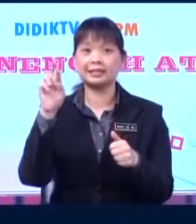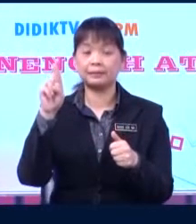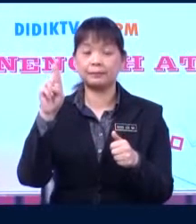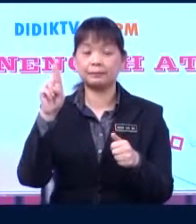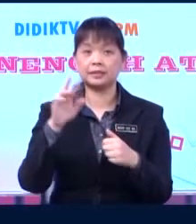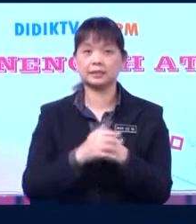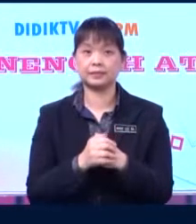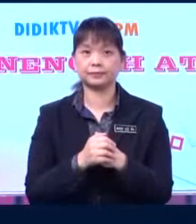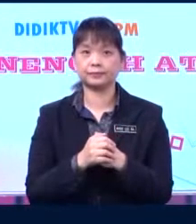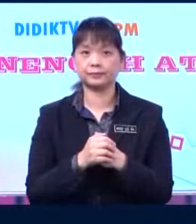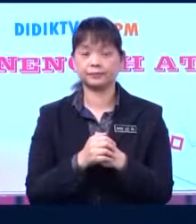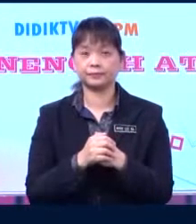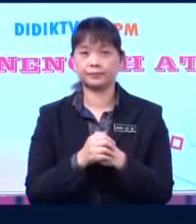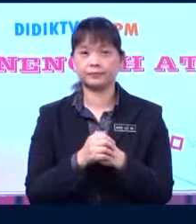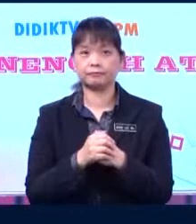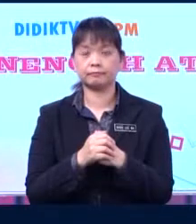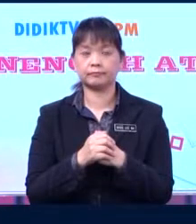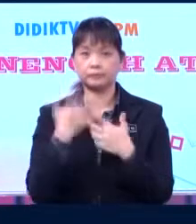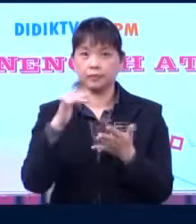jawaban dibawa